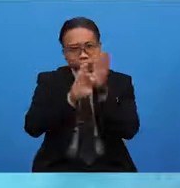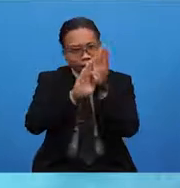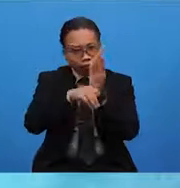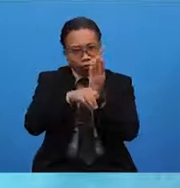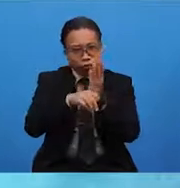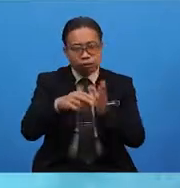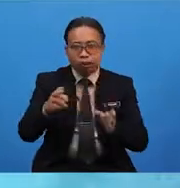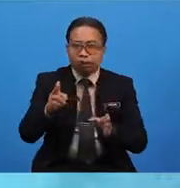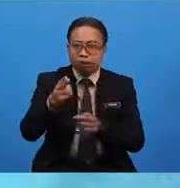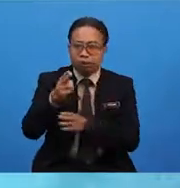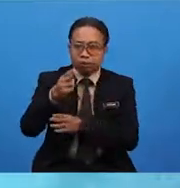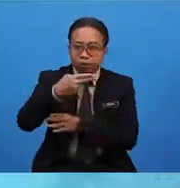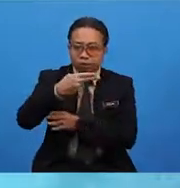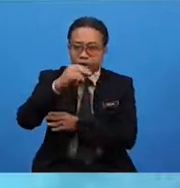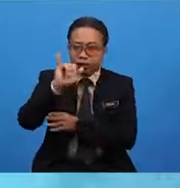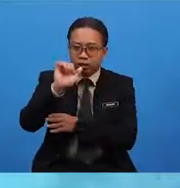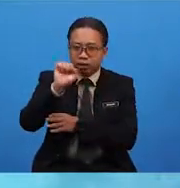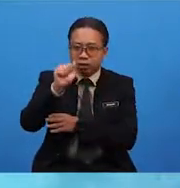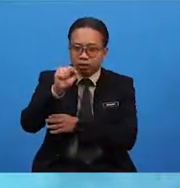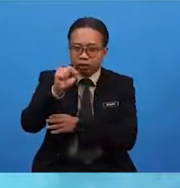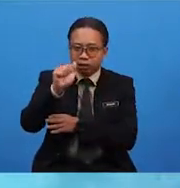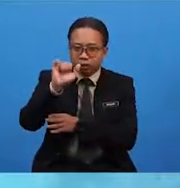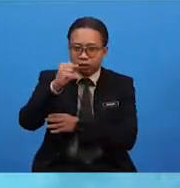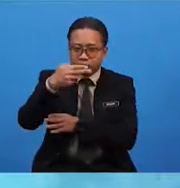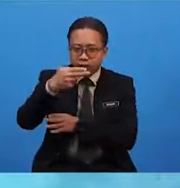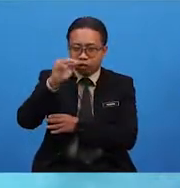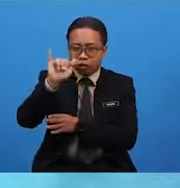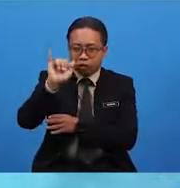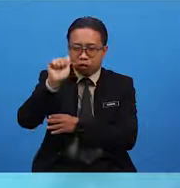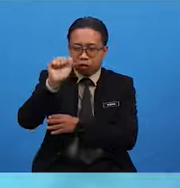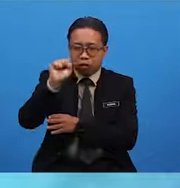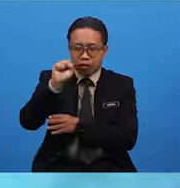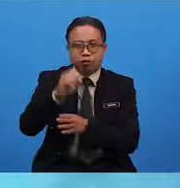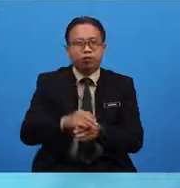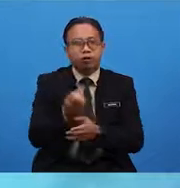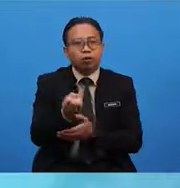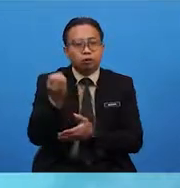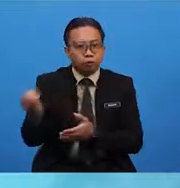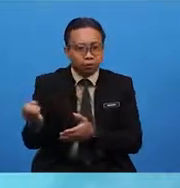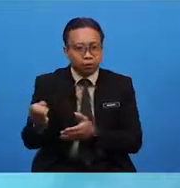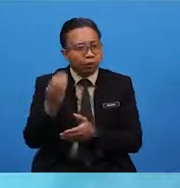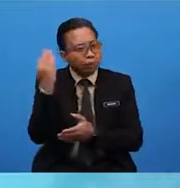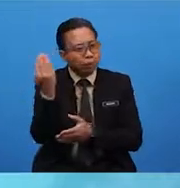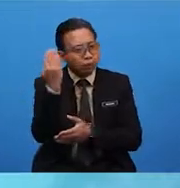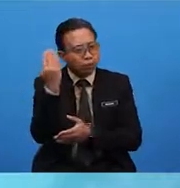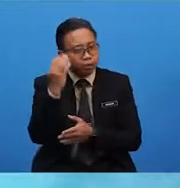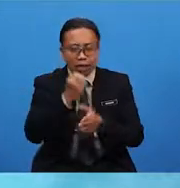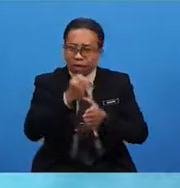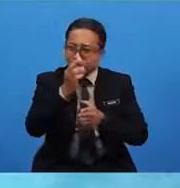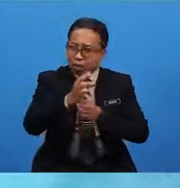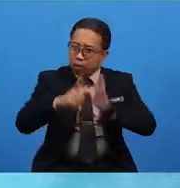menghiasi objek dengan suatu rekabentuk yang disederhanakan atau dilebih-lebihkan